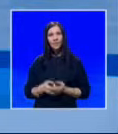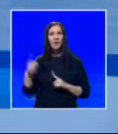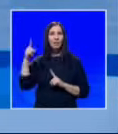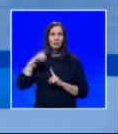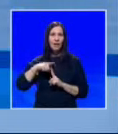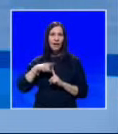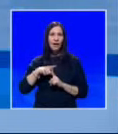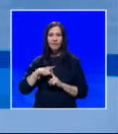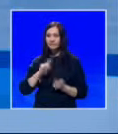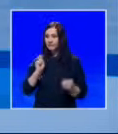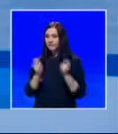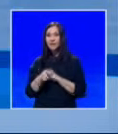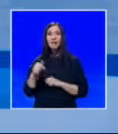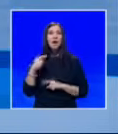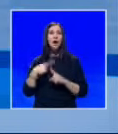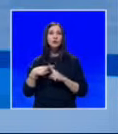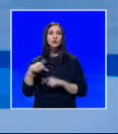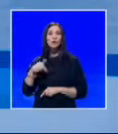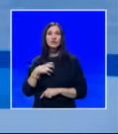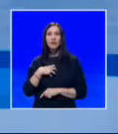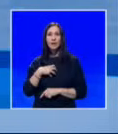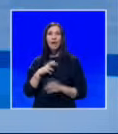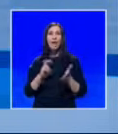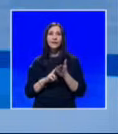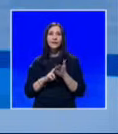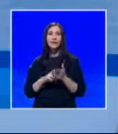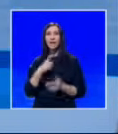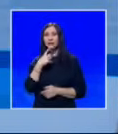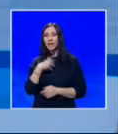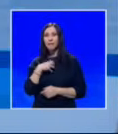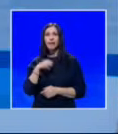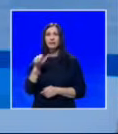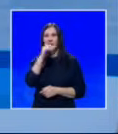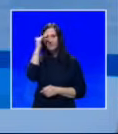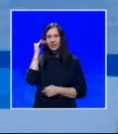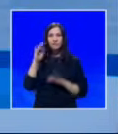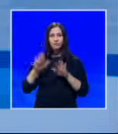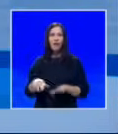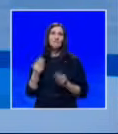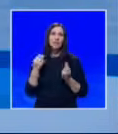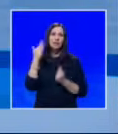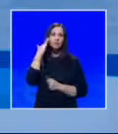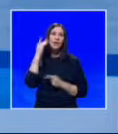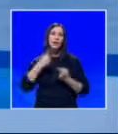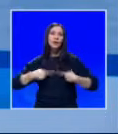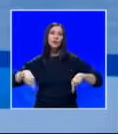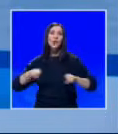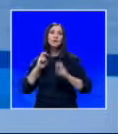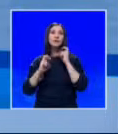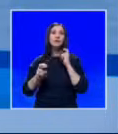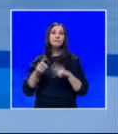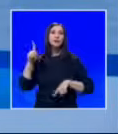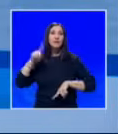Тагарев е заменен от Христо Гаджев от ГЕРБ, енергетиката е за ГЕРБ, Асен Василев остава финансов министър, регионалният,